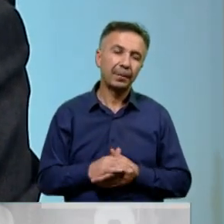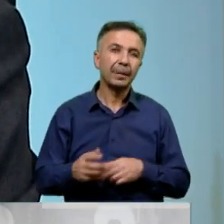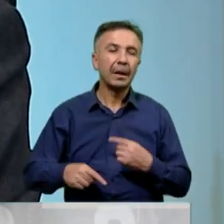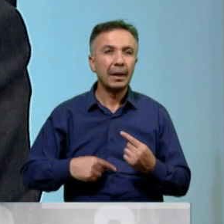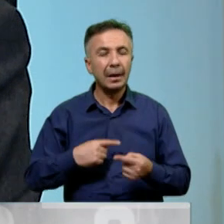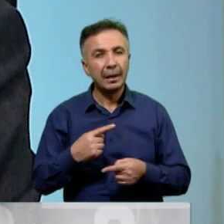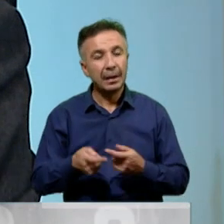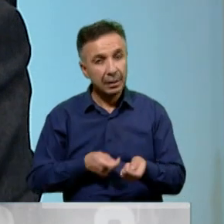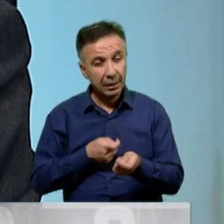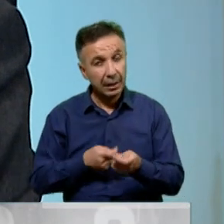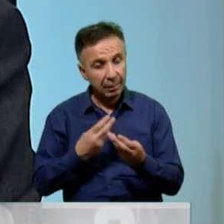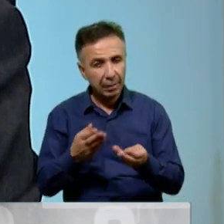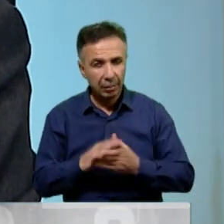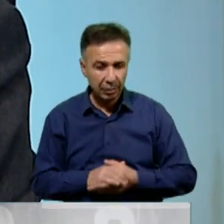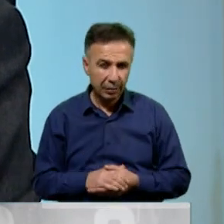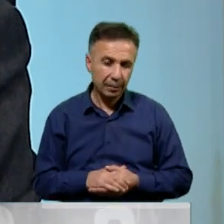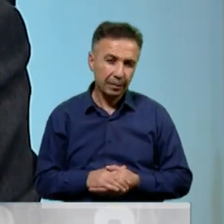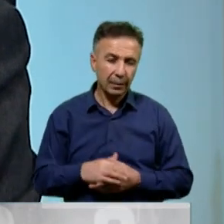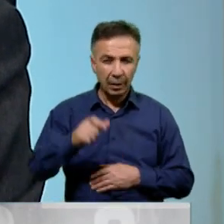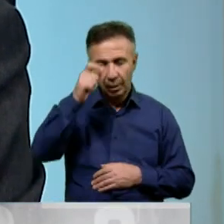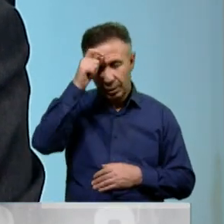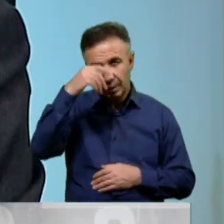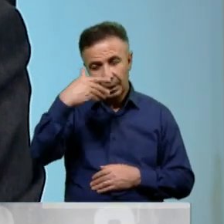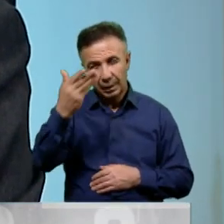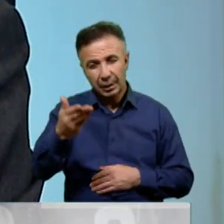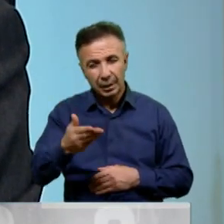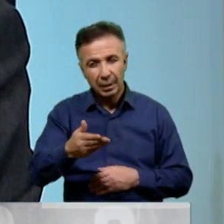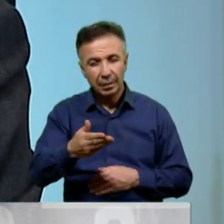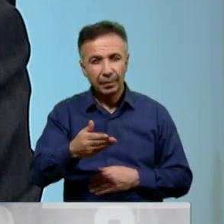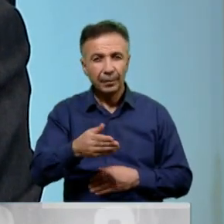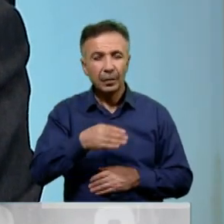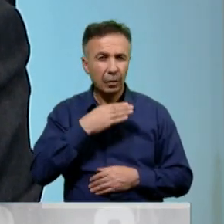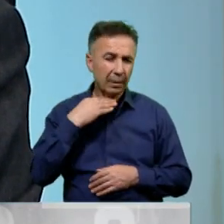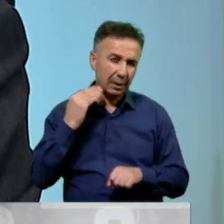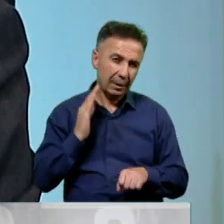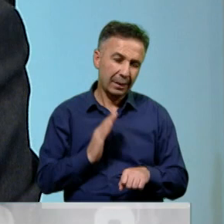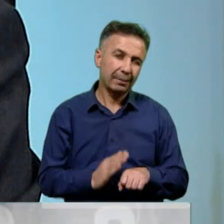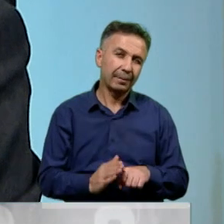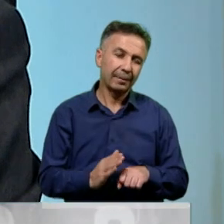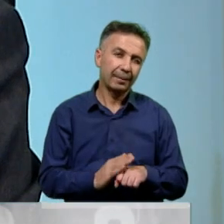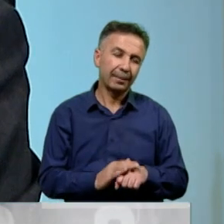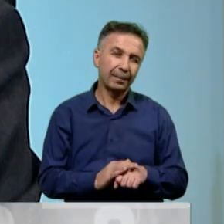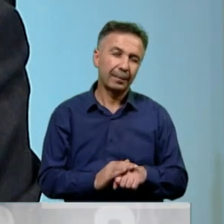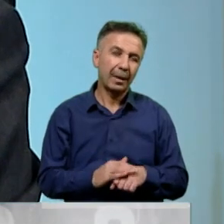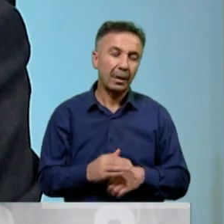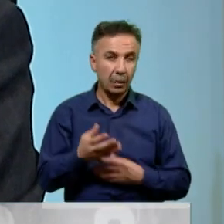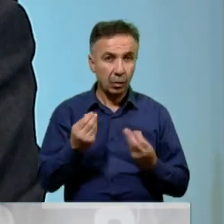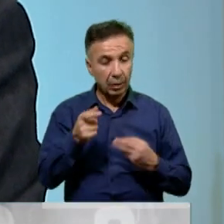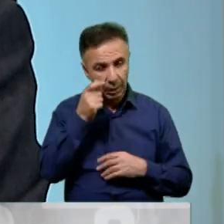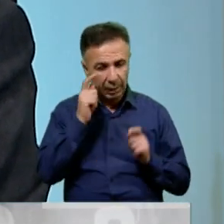neslinizi eğitiyorsunuz bakın. Yurt dışında kurban noktasına, kurban fiiline çok dikkat